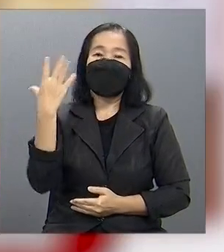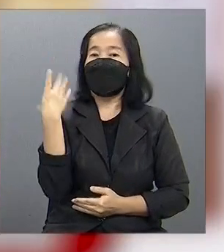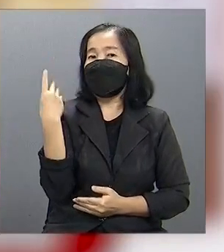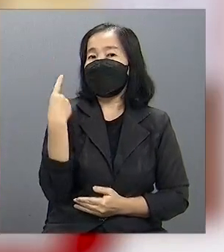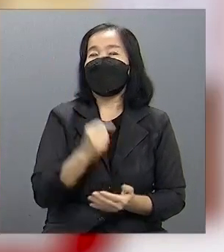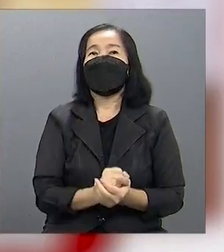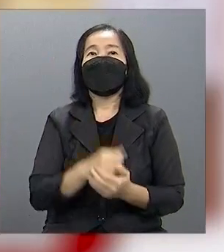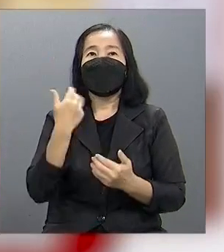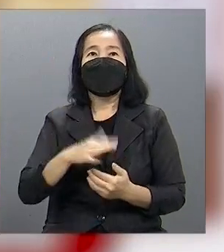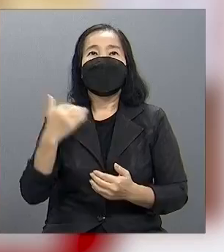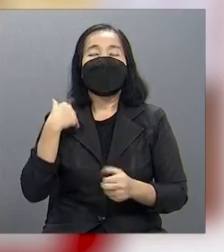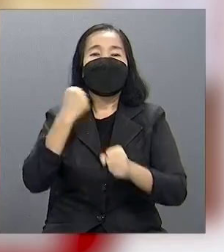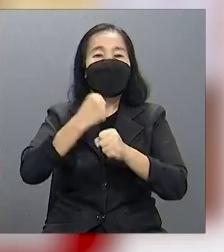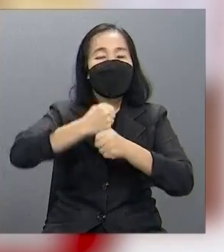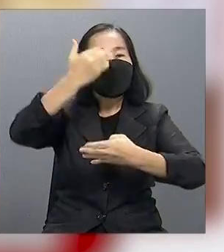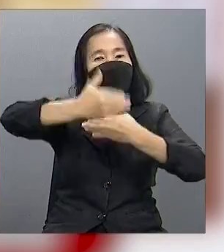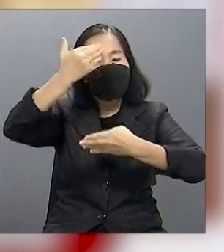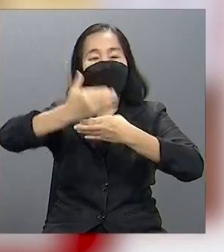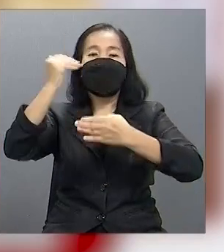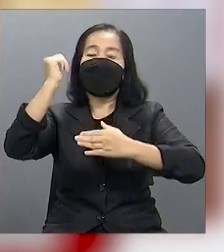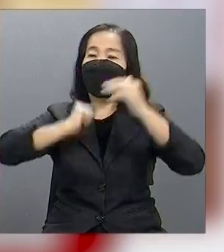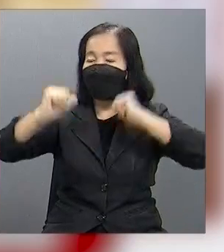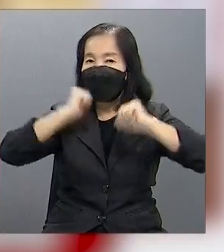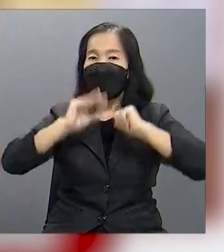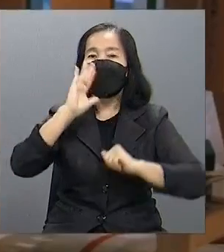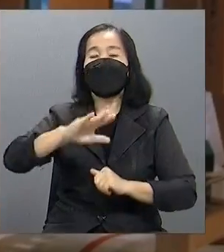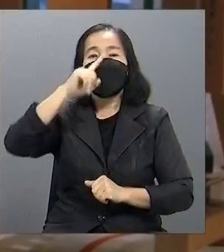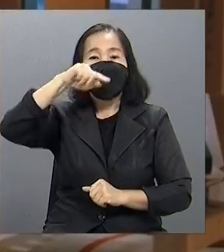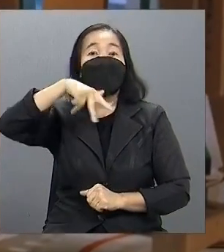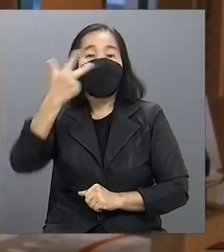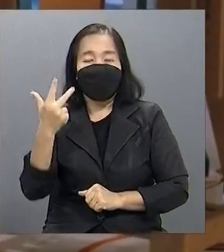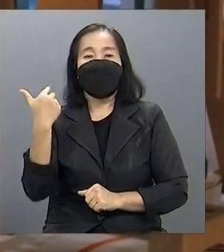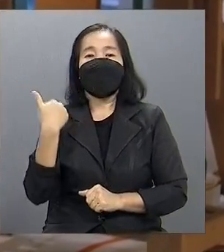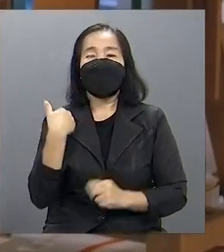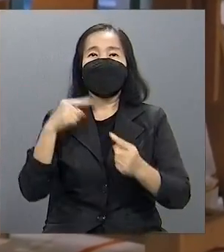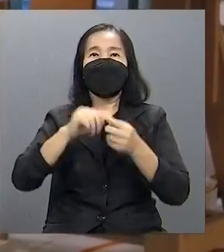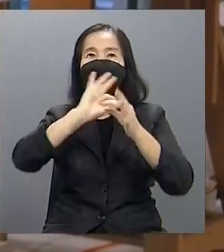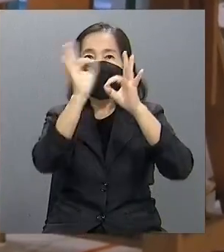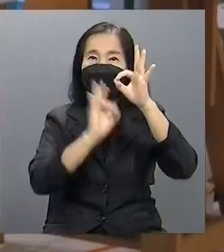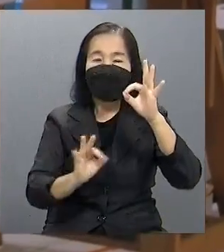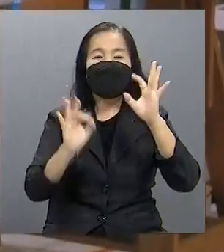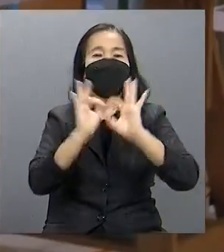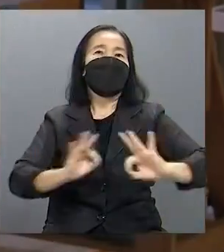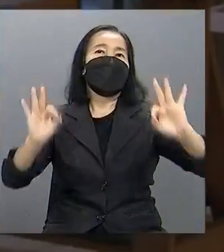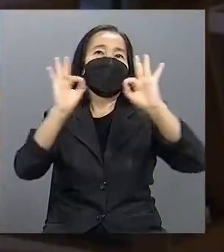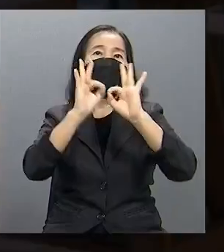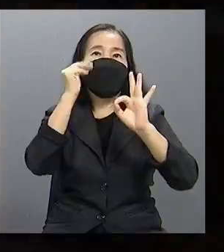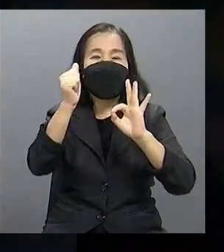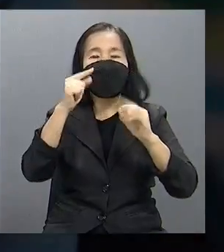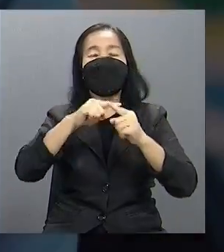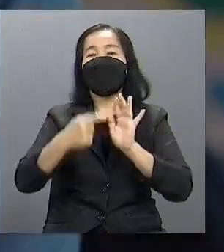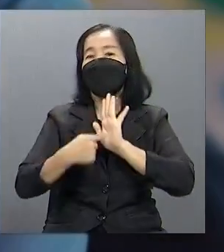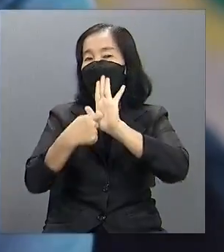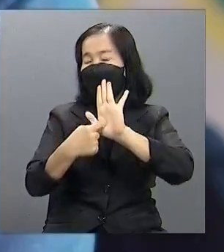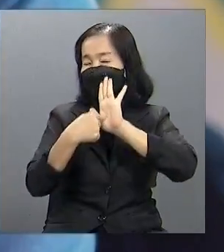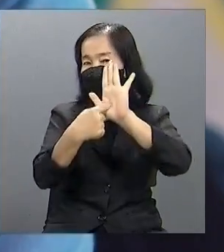ครไทย PBS หลายท่านจะทราบดีอยู่แล้วค่ะเรามีทั้งในเรื่องของเนื้อหาสาระนะคะแล้วก็ในเรื่องของการนำเสนอที่น่าสนใ